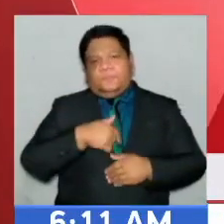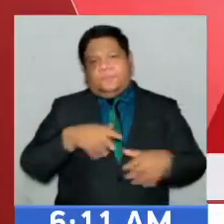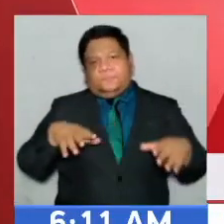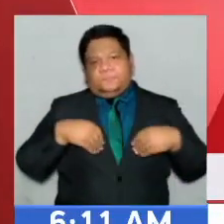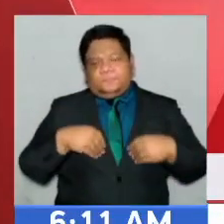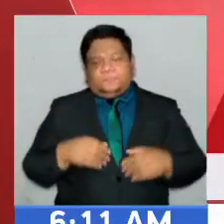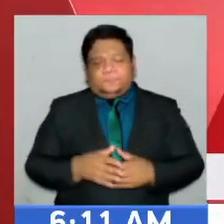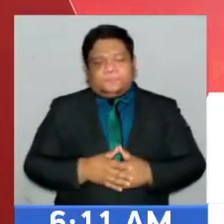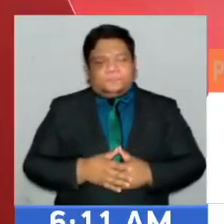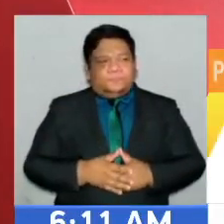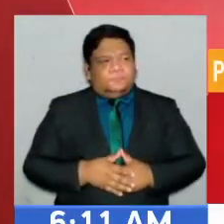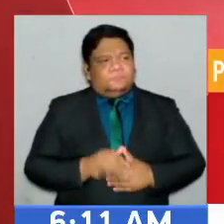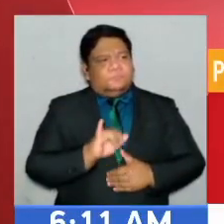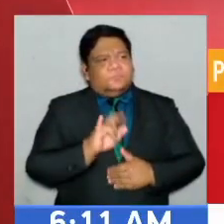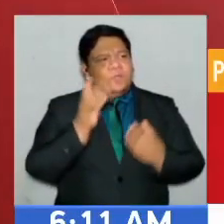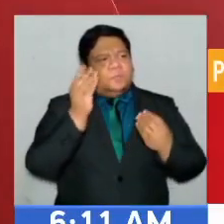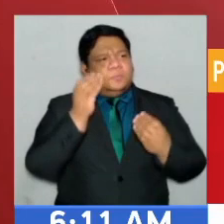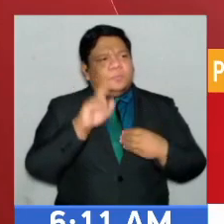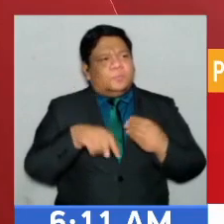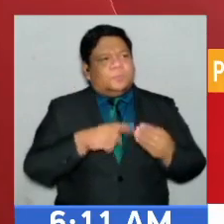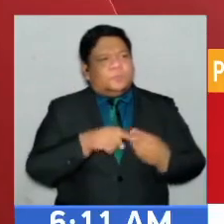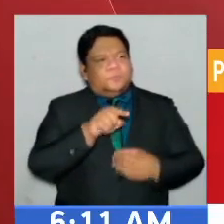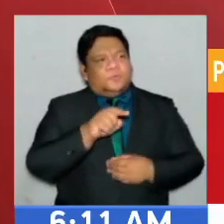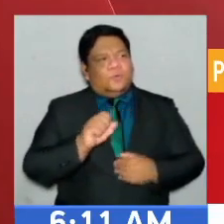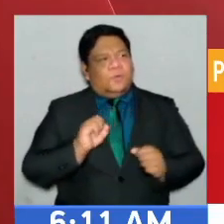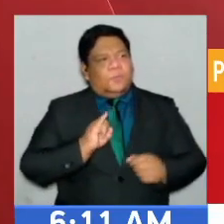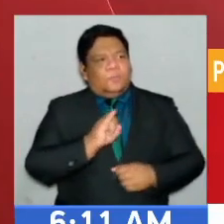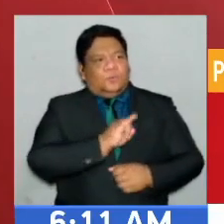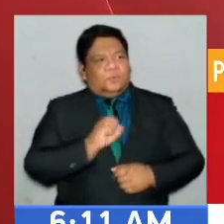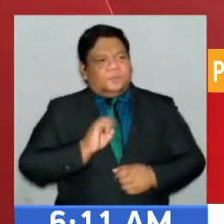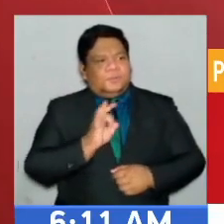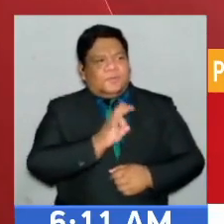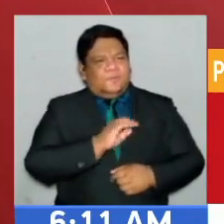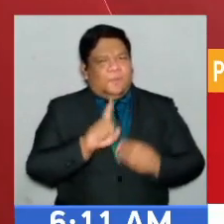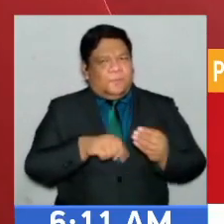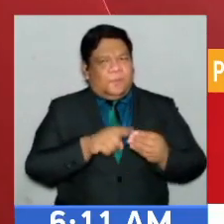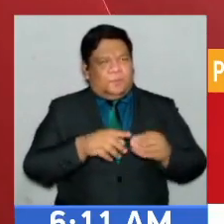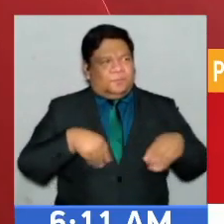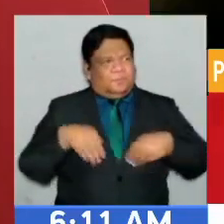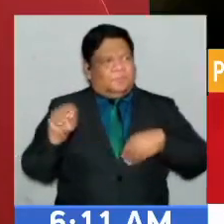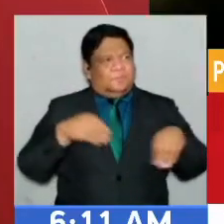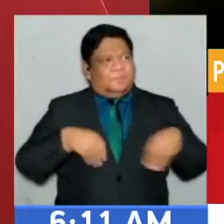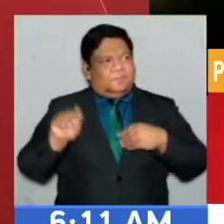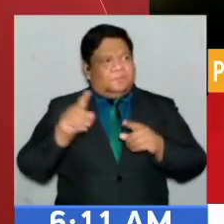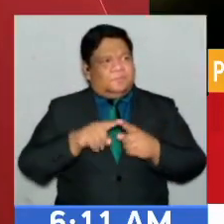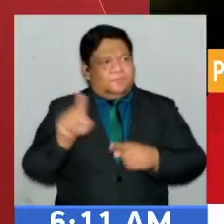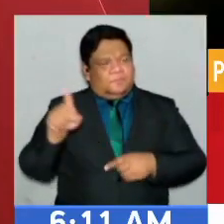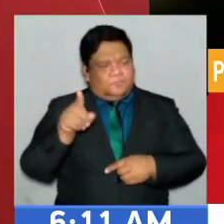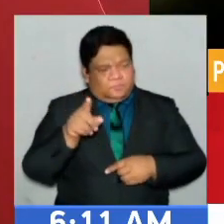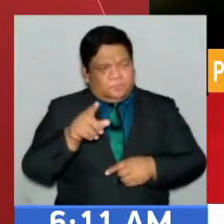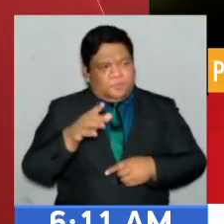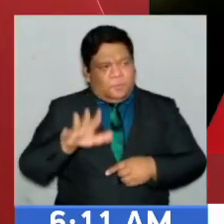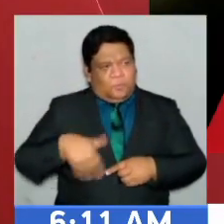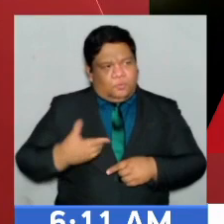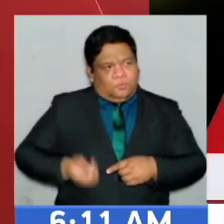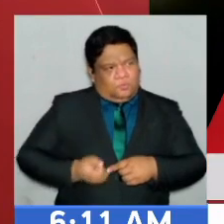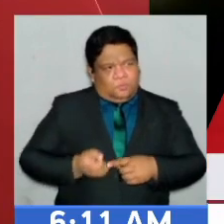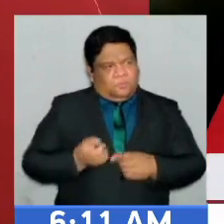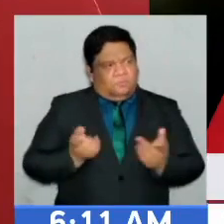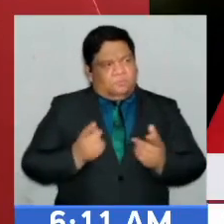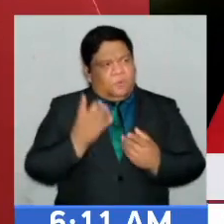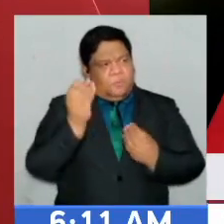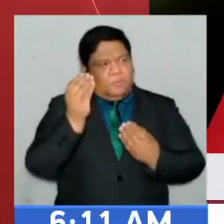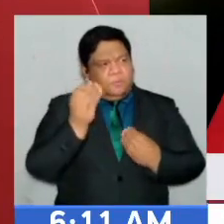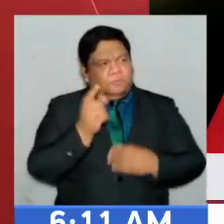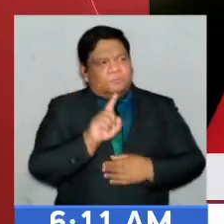sangkot umano dito sa human trafficking pa Cambodia. Ilan lang naman yan? Kamusta na? Yes, ito po mga ito have been recalled.